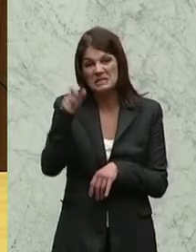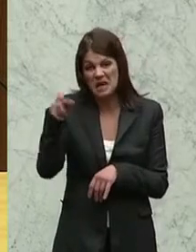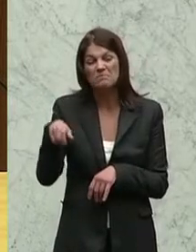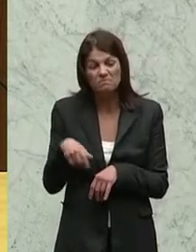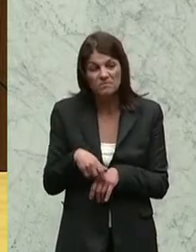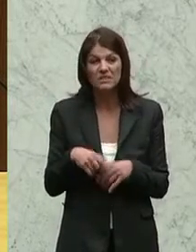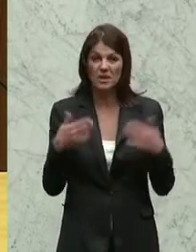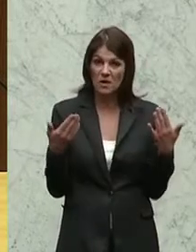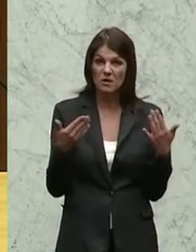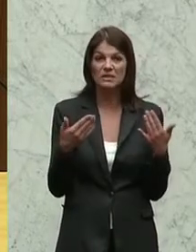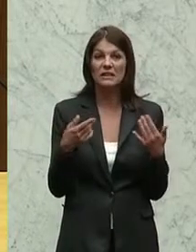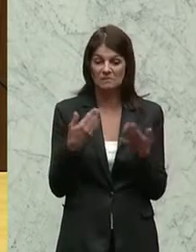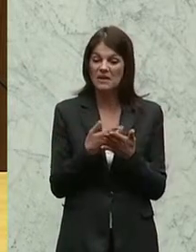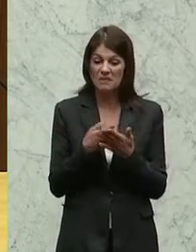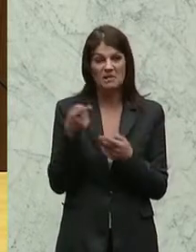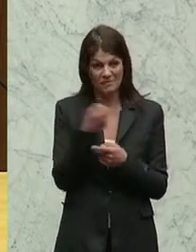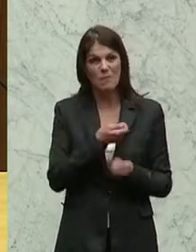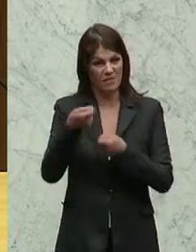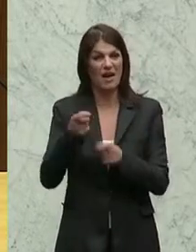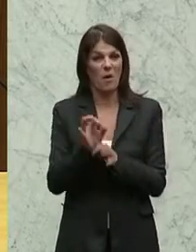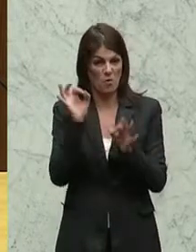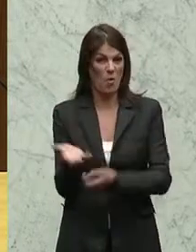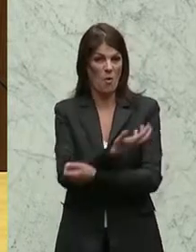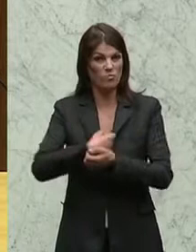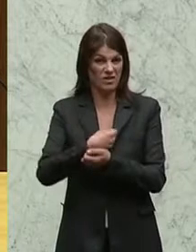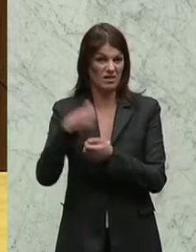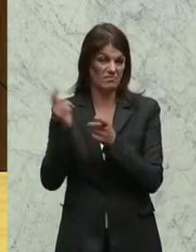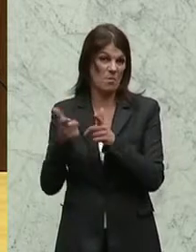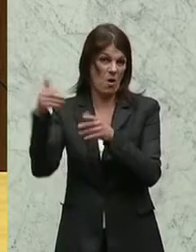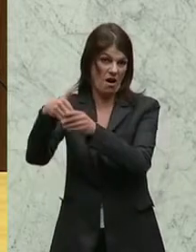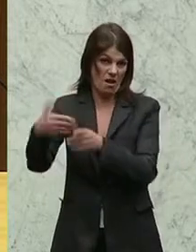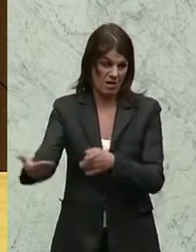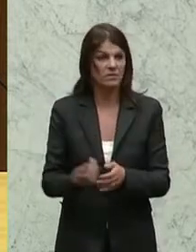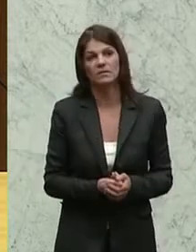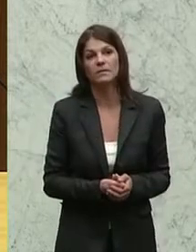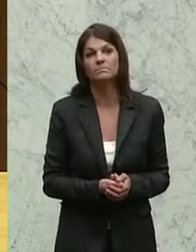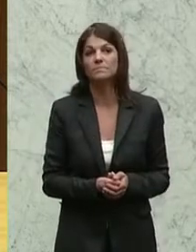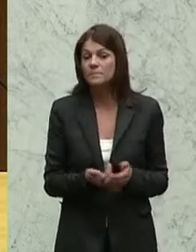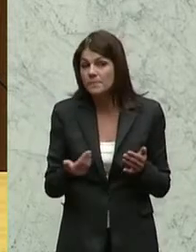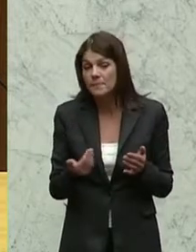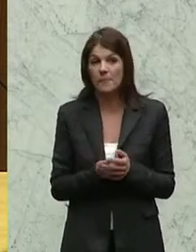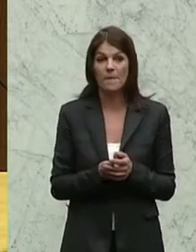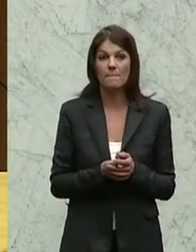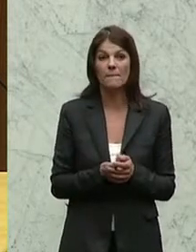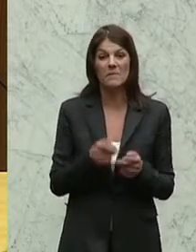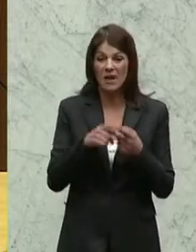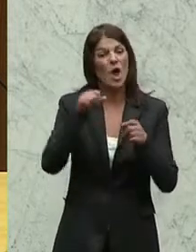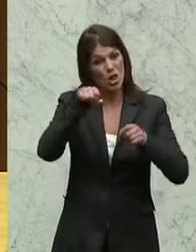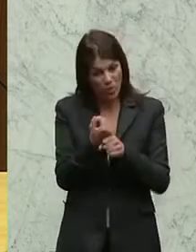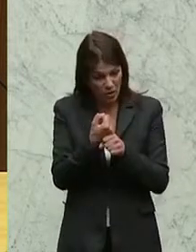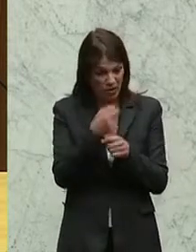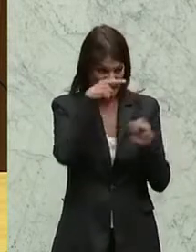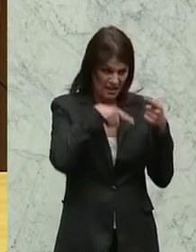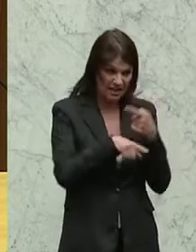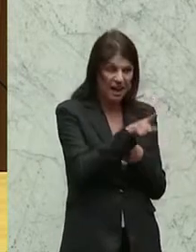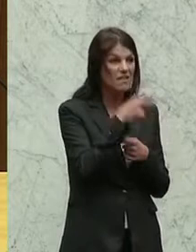und sorgen auch für entsprechende Umsätze in den Lokalen. Wenn sie aber dann doch hineingehen und dann